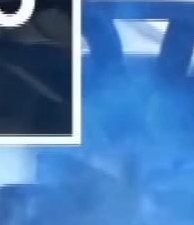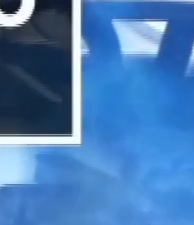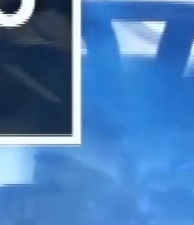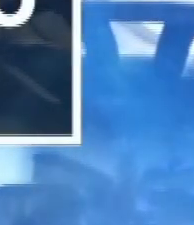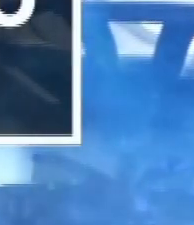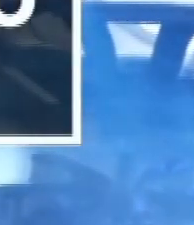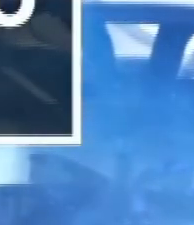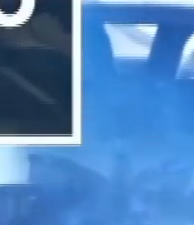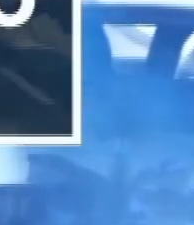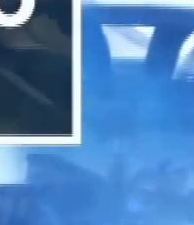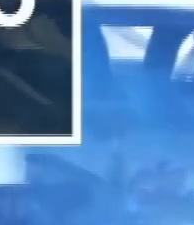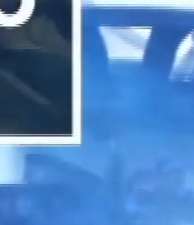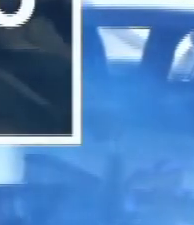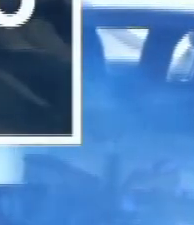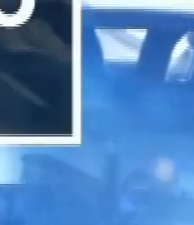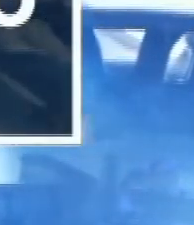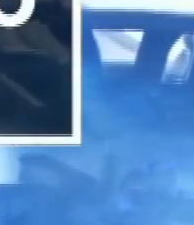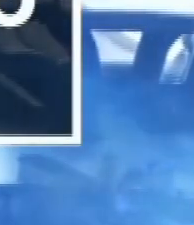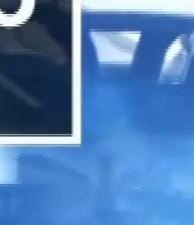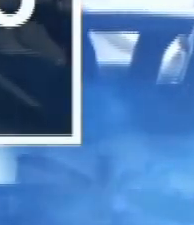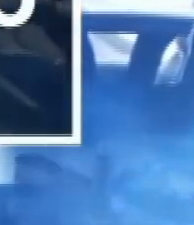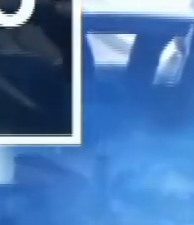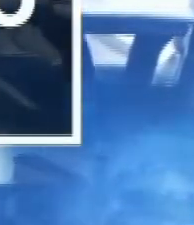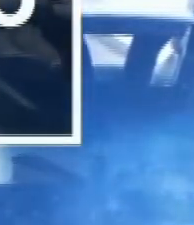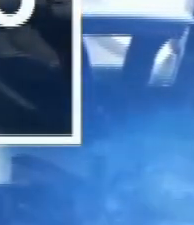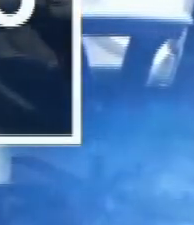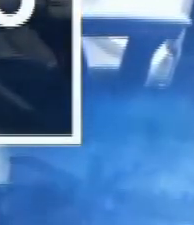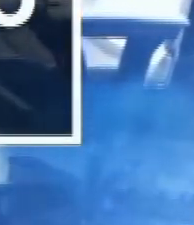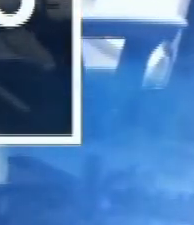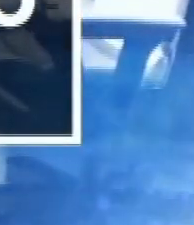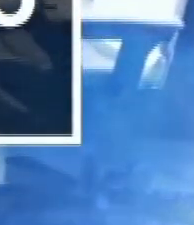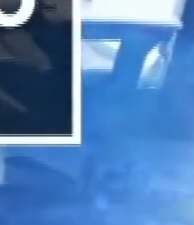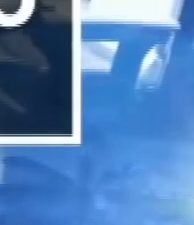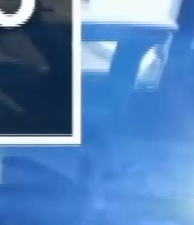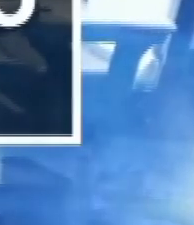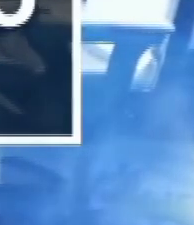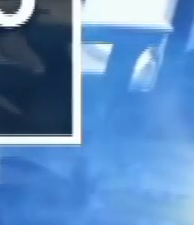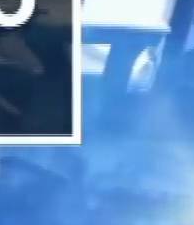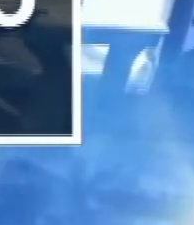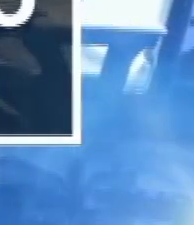عن حوائجنا كريم وكافأهم بما